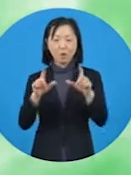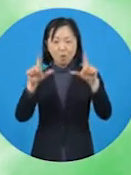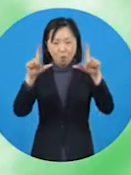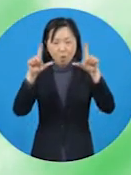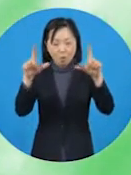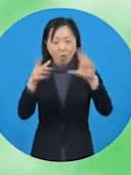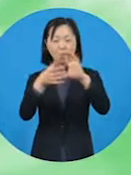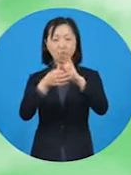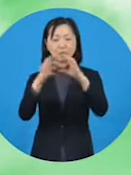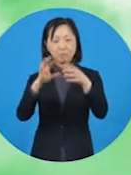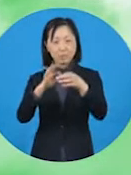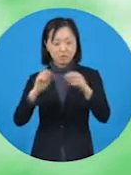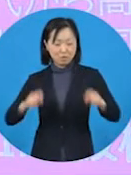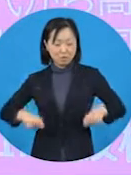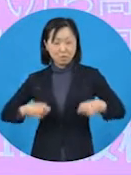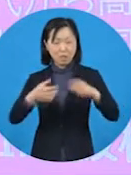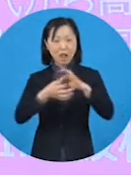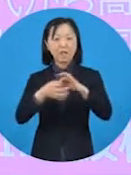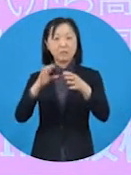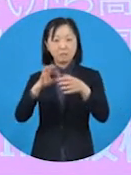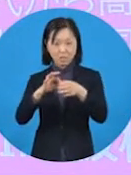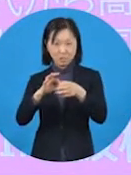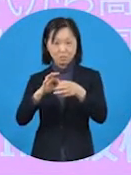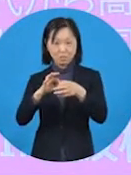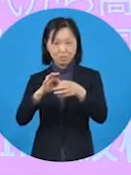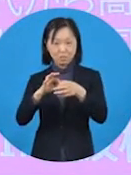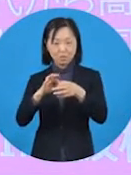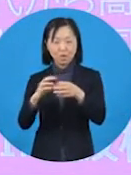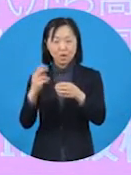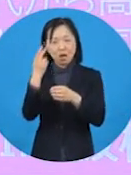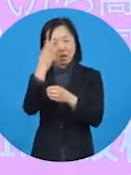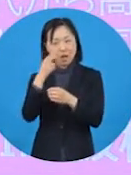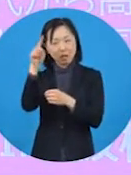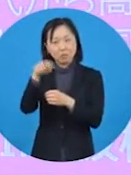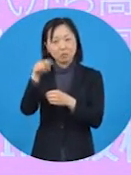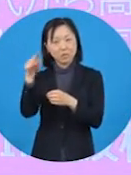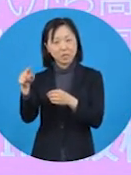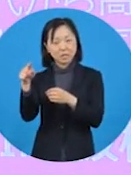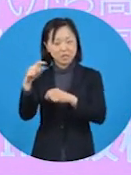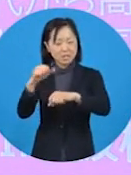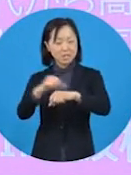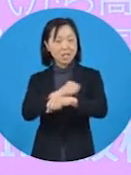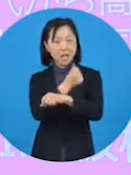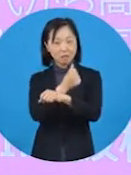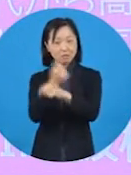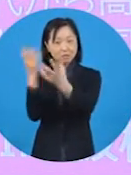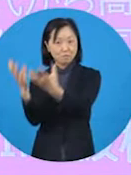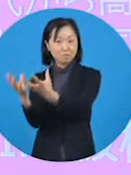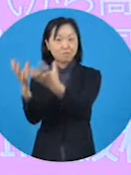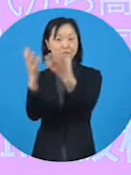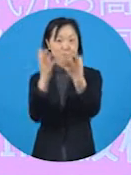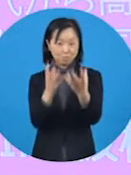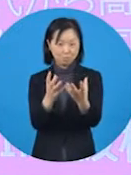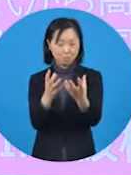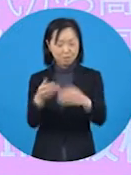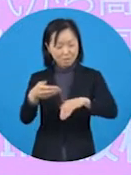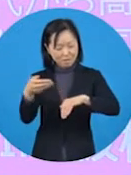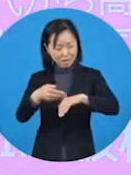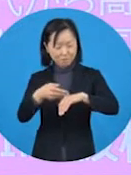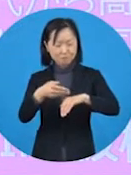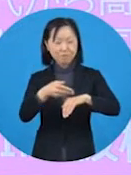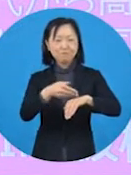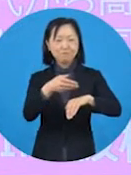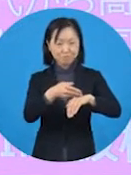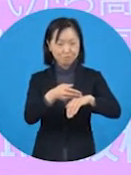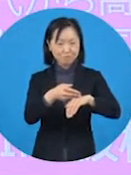った2020年の東京オリンピックパラリンピック、こちらに向けておそらく海外のアスリートがたくさん、